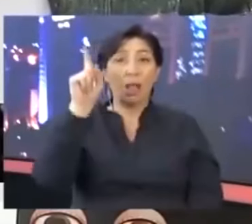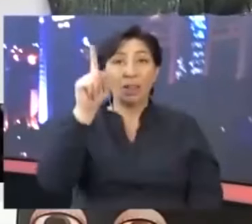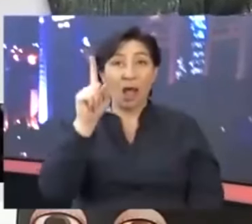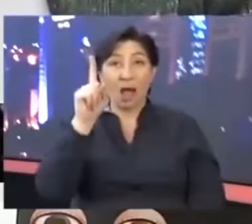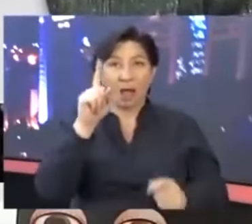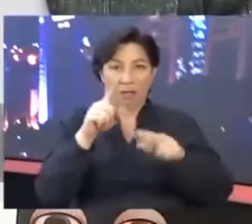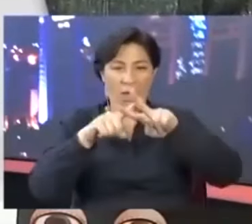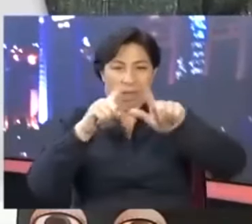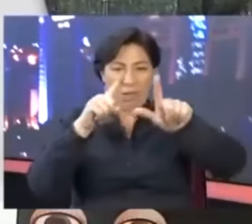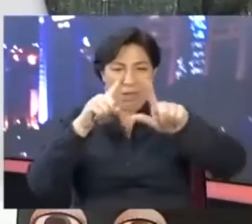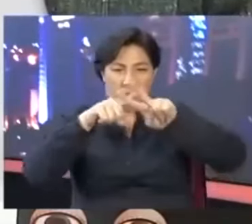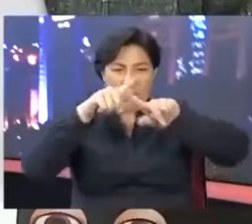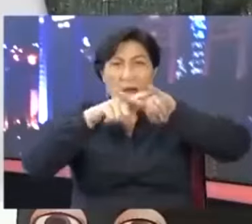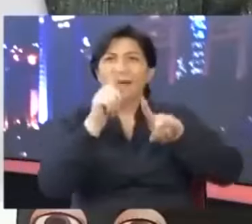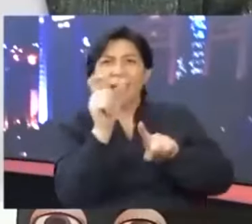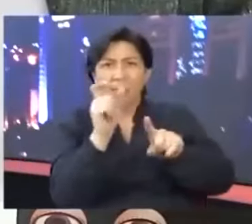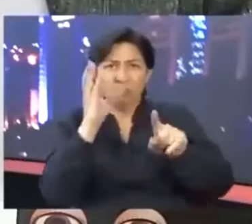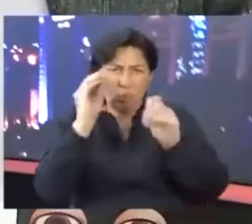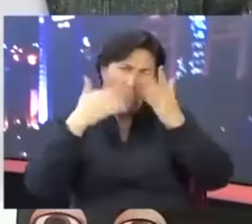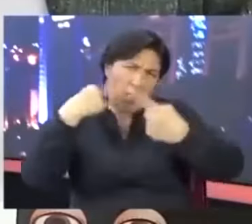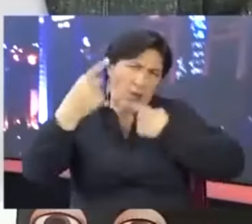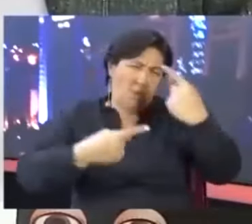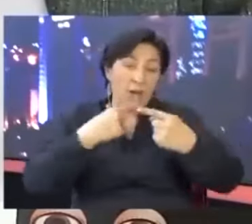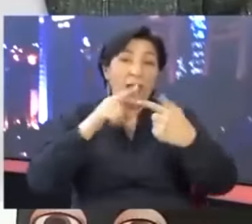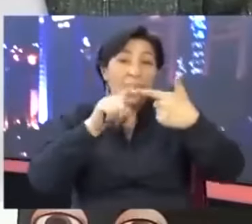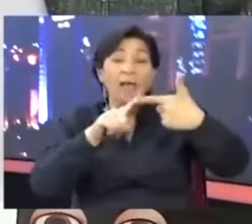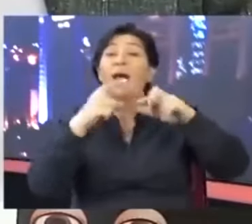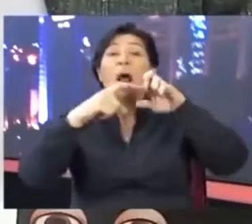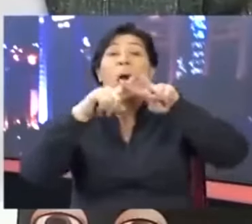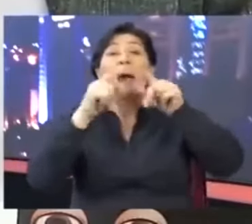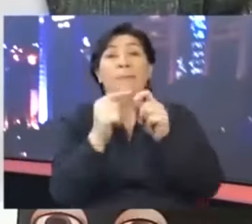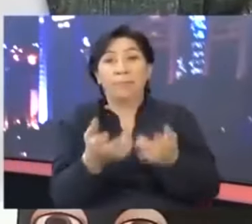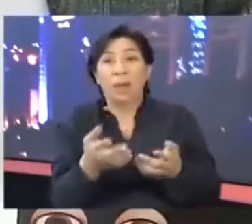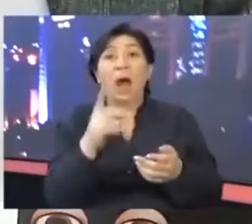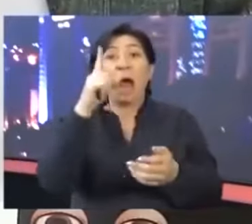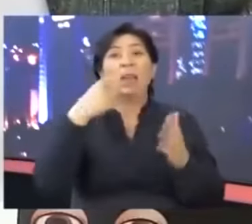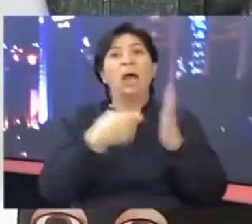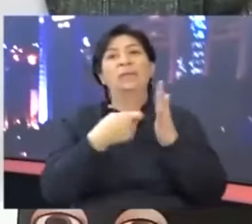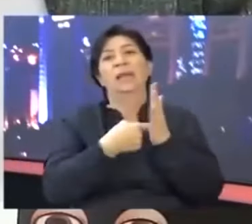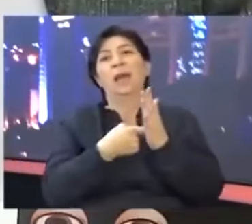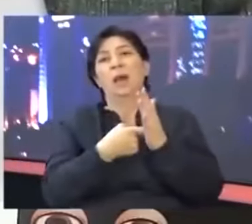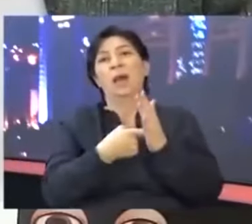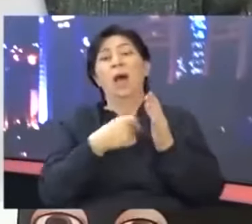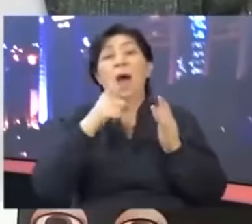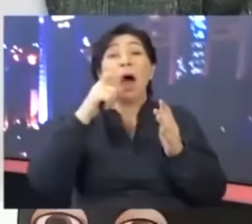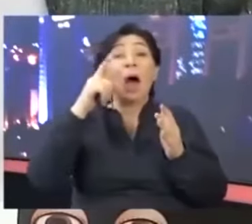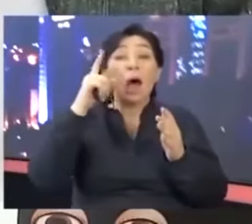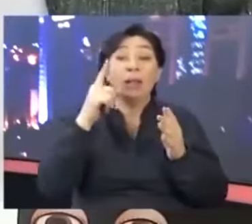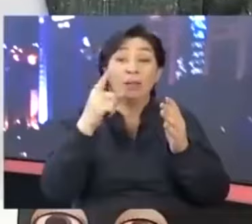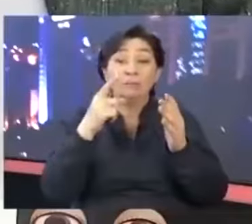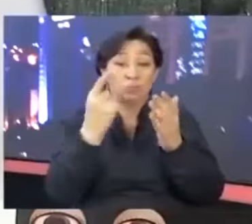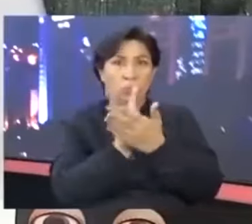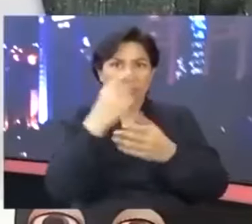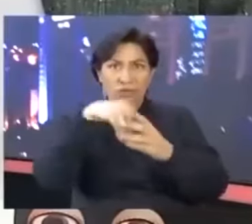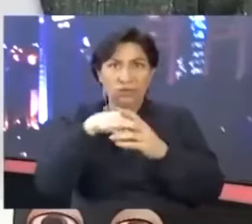kelimesinden sonra Allah'a en çok kitap rabdir Kur'an'da da zaten Allahın E Allah isminden sonra bir de Allah'ın Kur'an'da Allahın